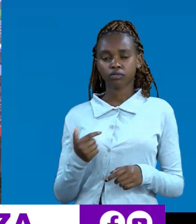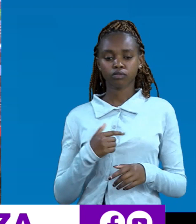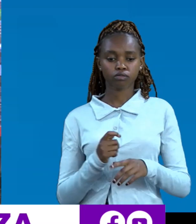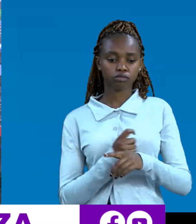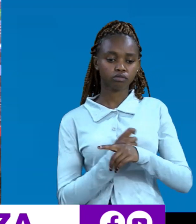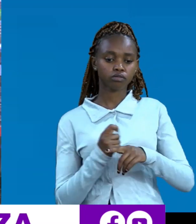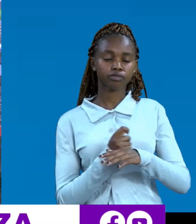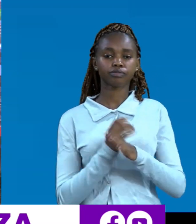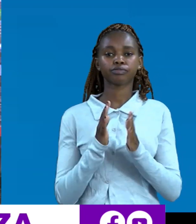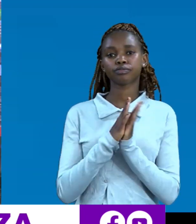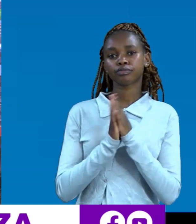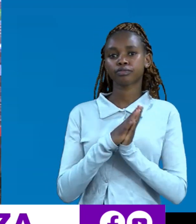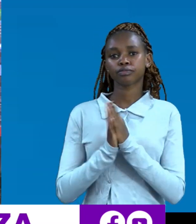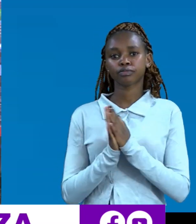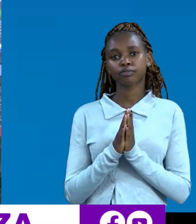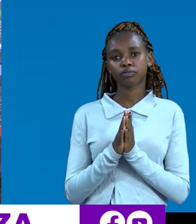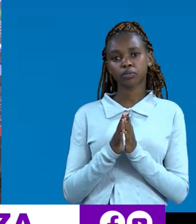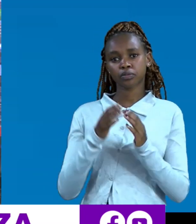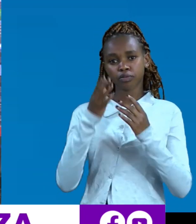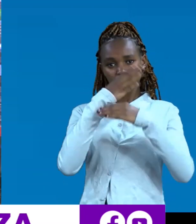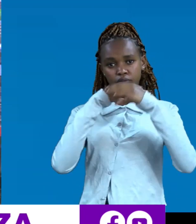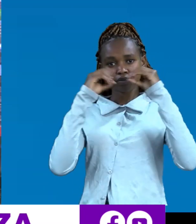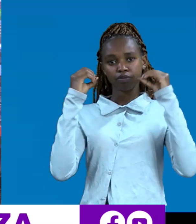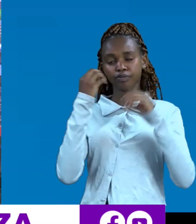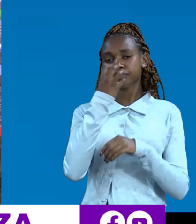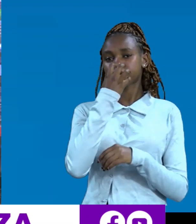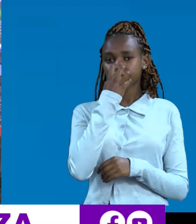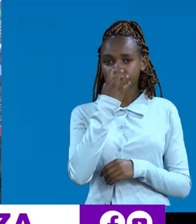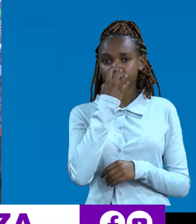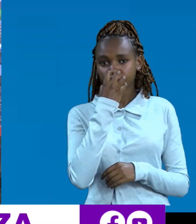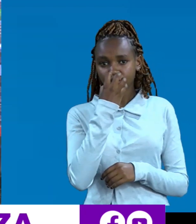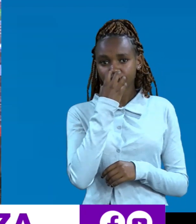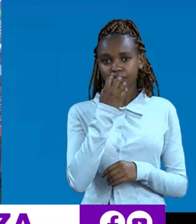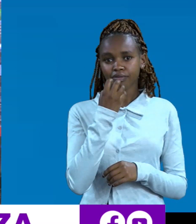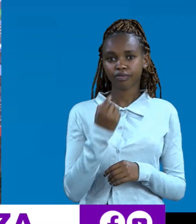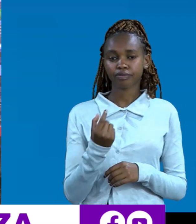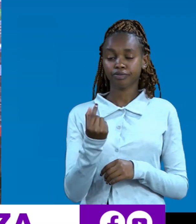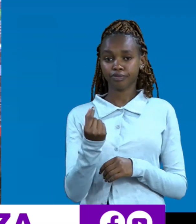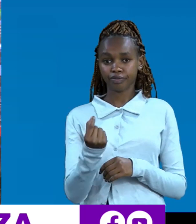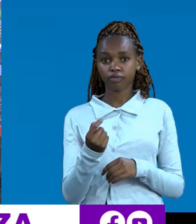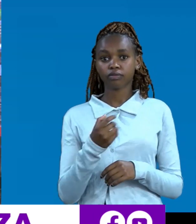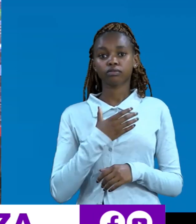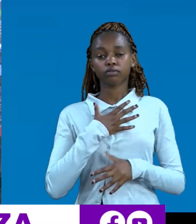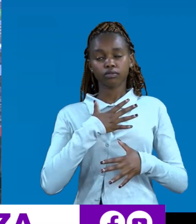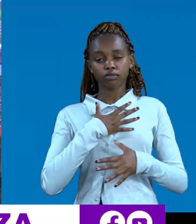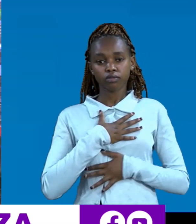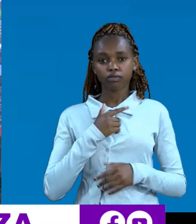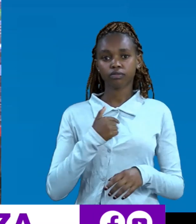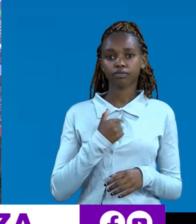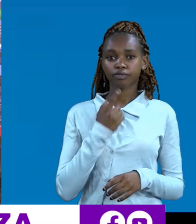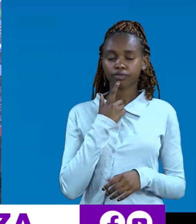stories. Mm-hmm. Na sasa nataka nianze na our President William Ruto. Kabisa. Kidogo ilinishtua. Uh-huh. Unasikia nasema